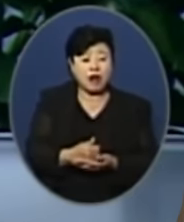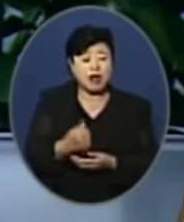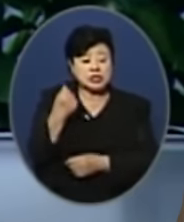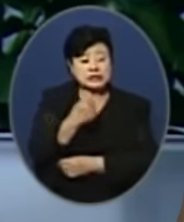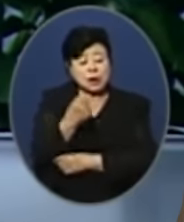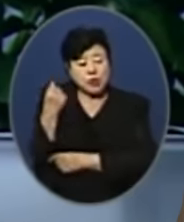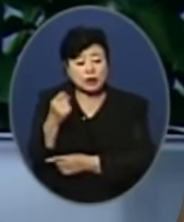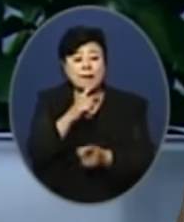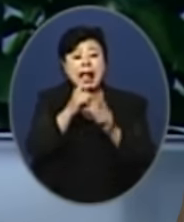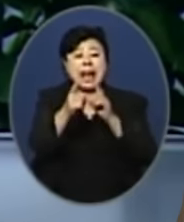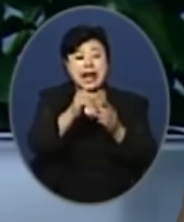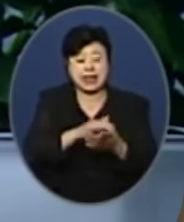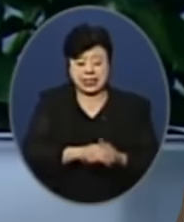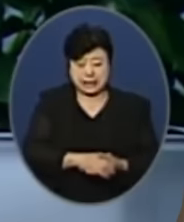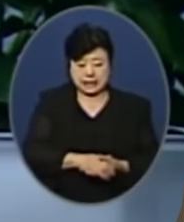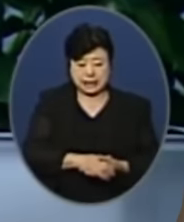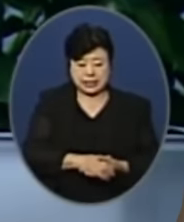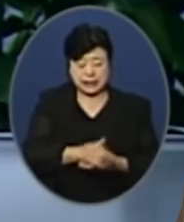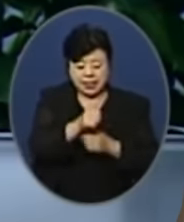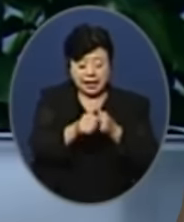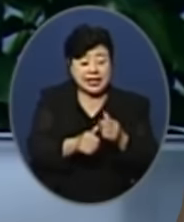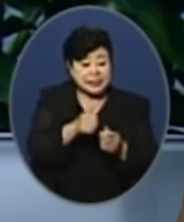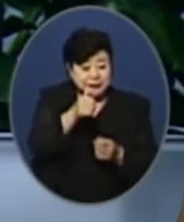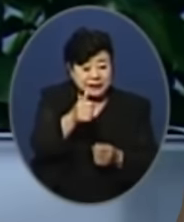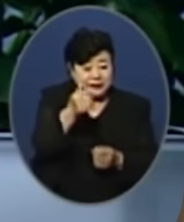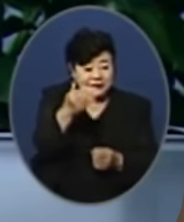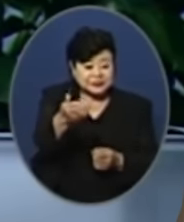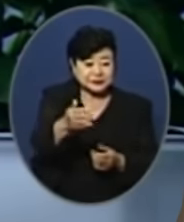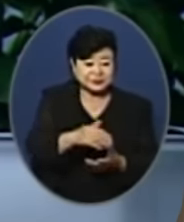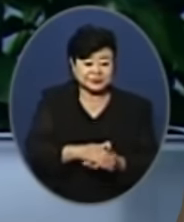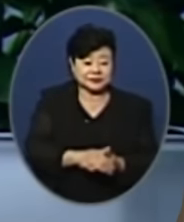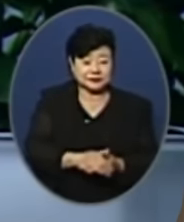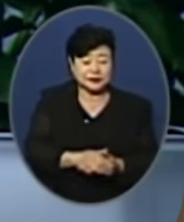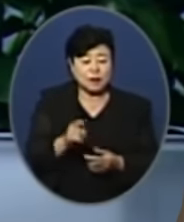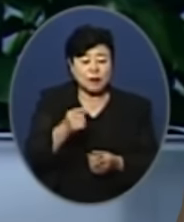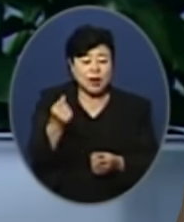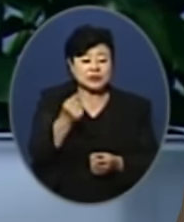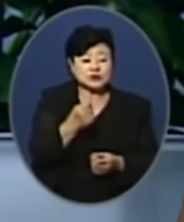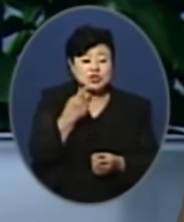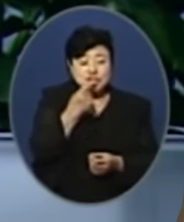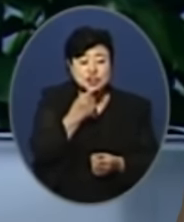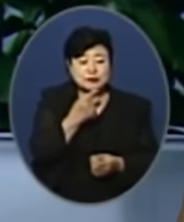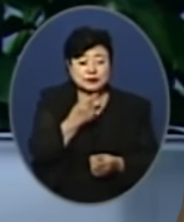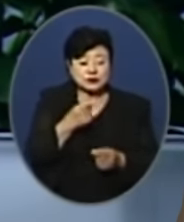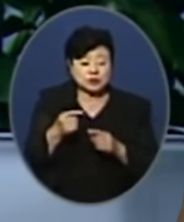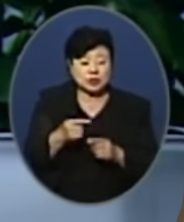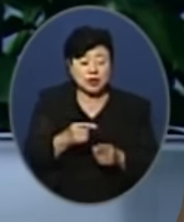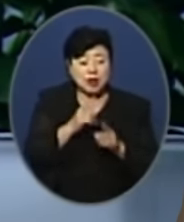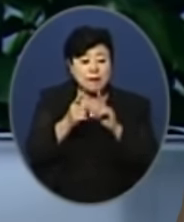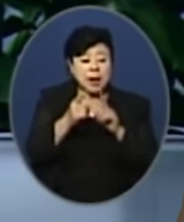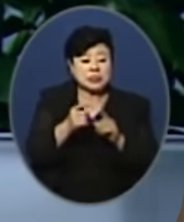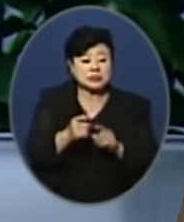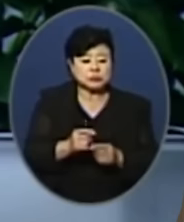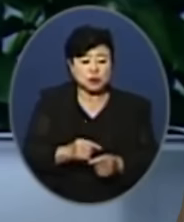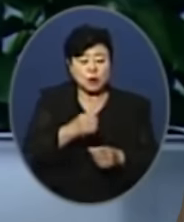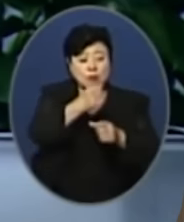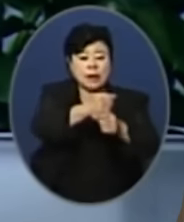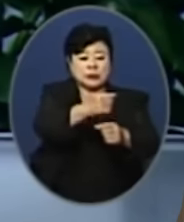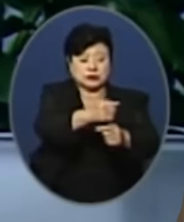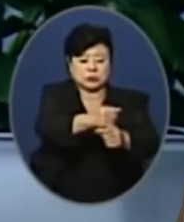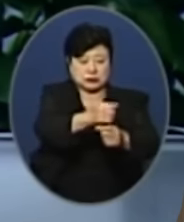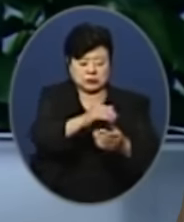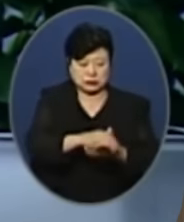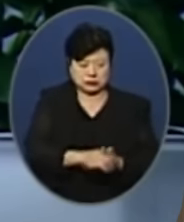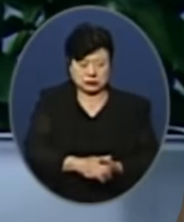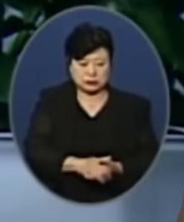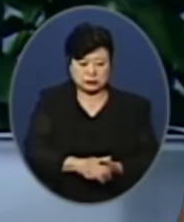좌우하는 것이 말입니다. 여러분 하나님이 무엇으로 우주를 지었습니까? 말씀으로 천지를 지어진 것입니다.